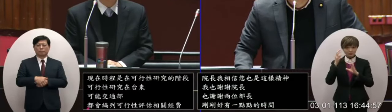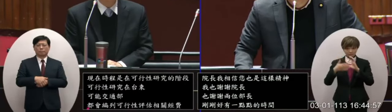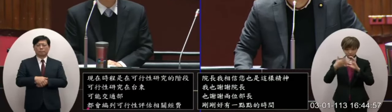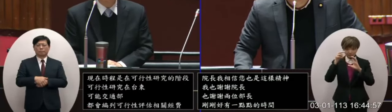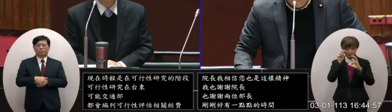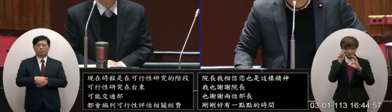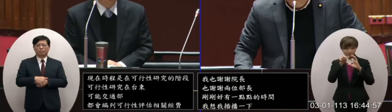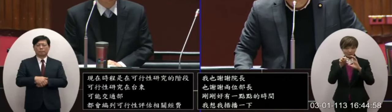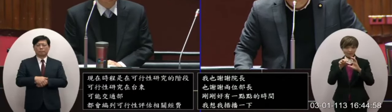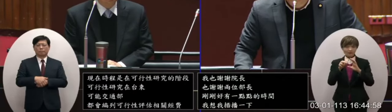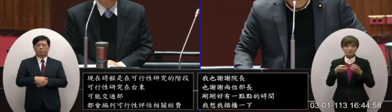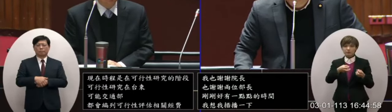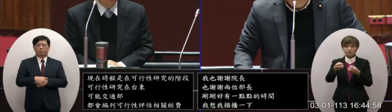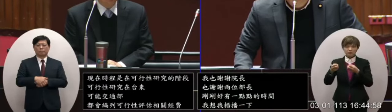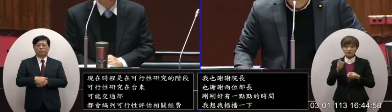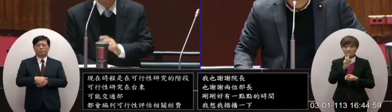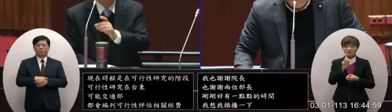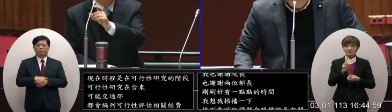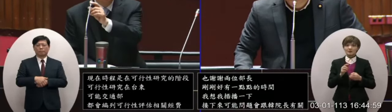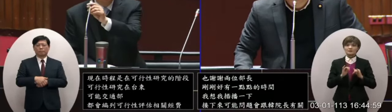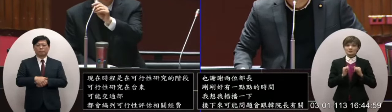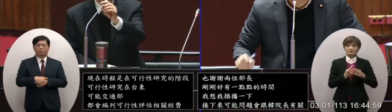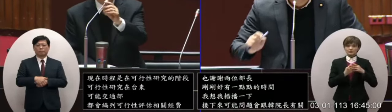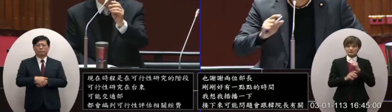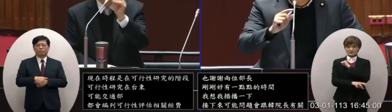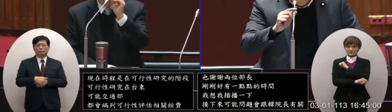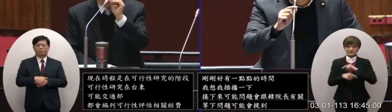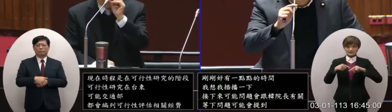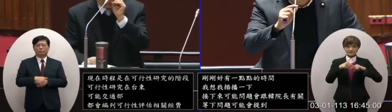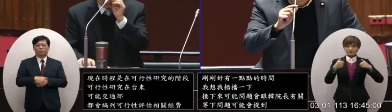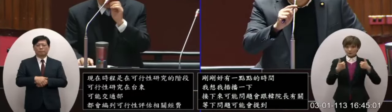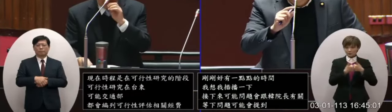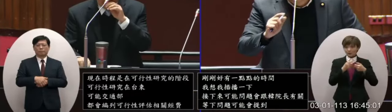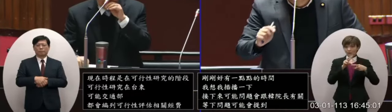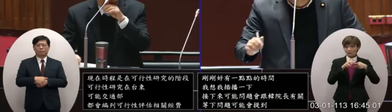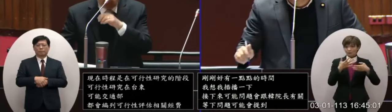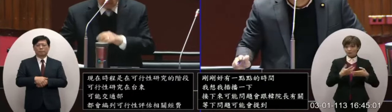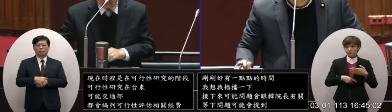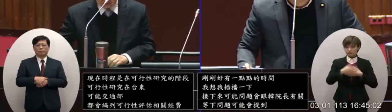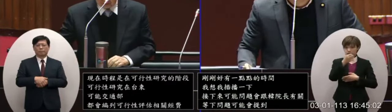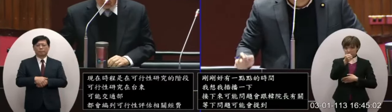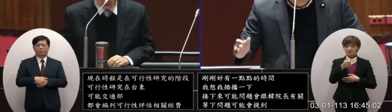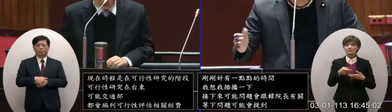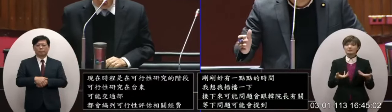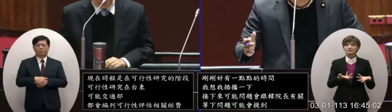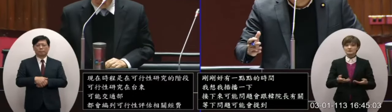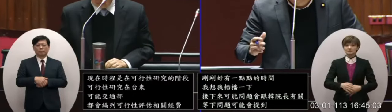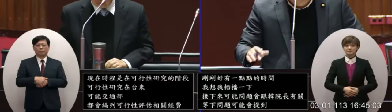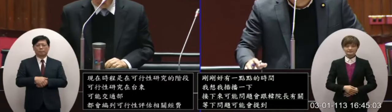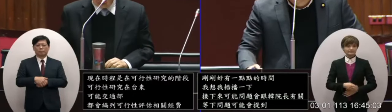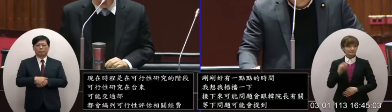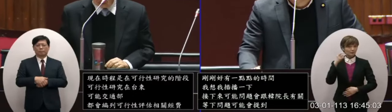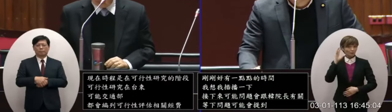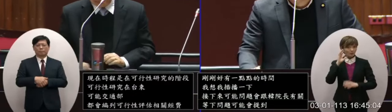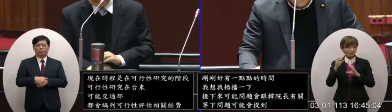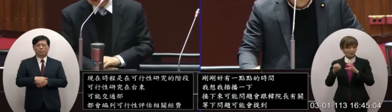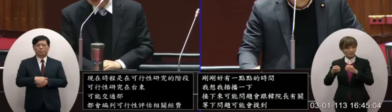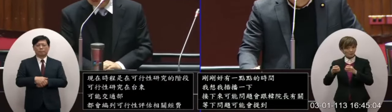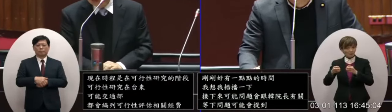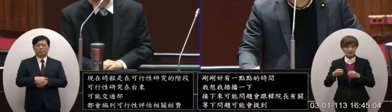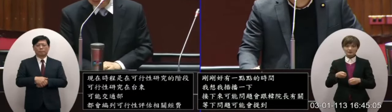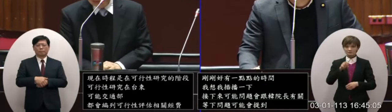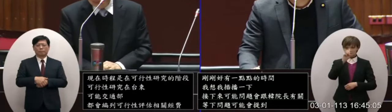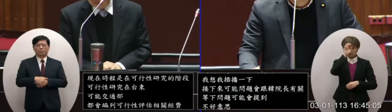这个民主基金会董事长这件事情。那我们也看到新闻这边有执政党的委员